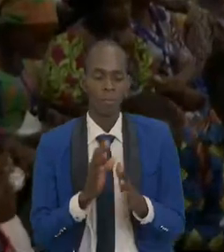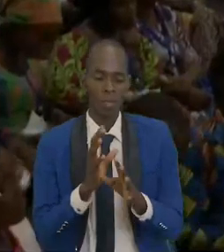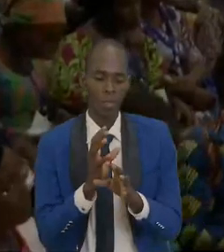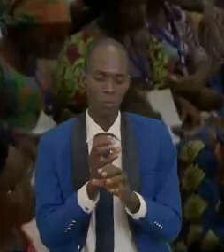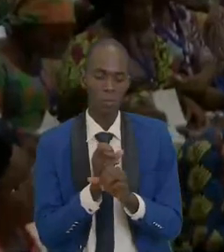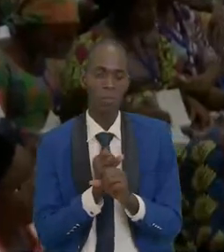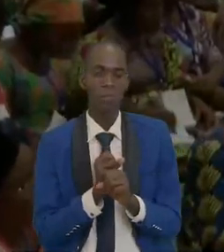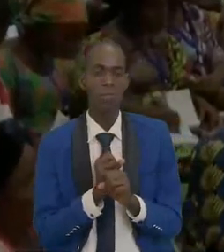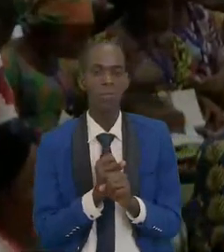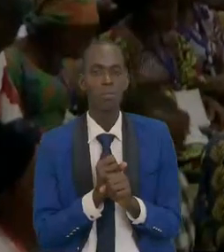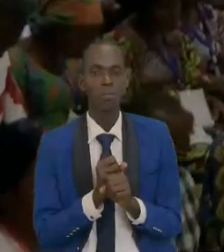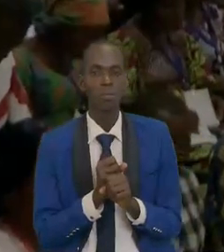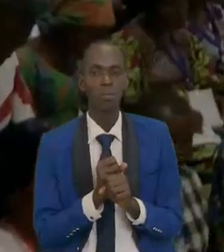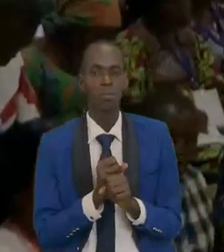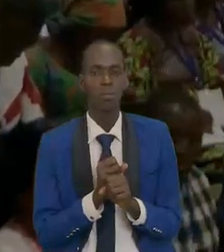Obtenir,